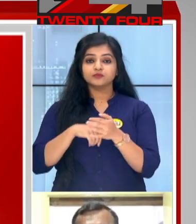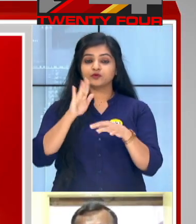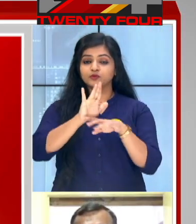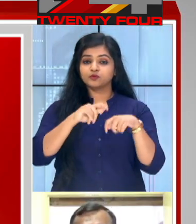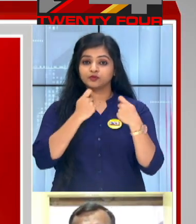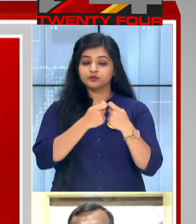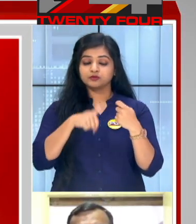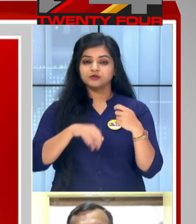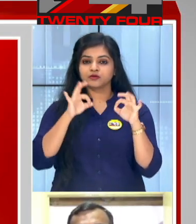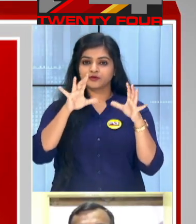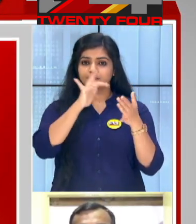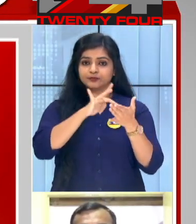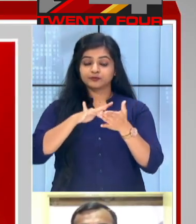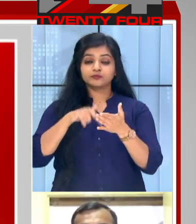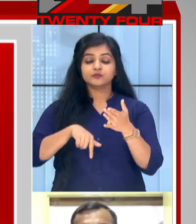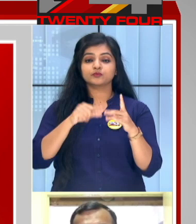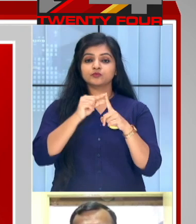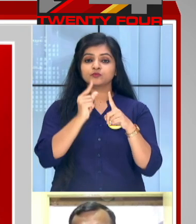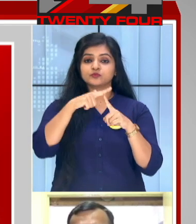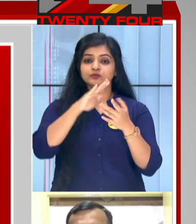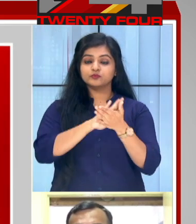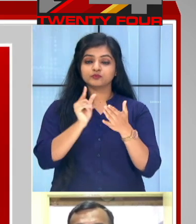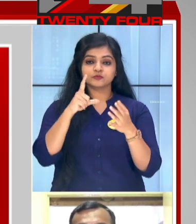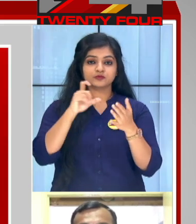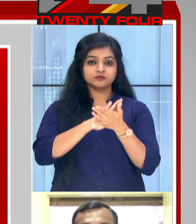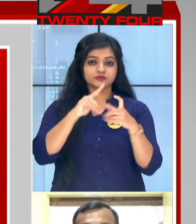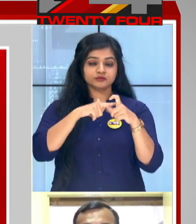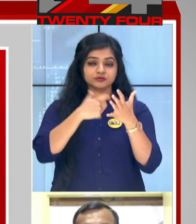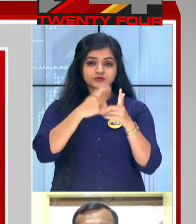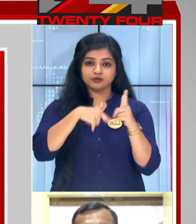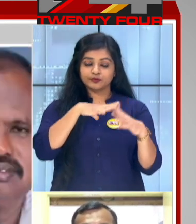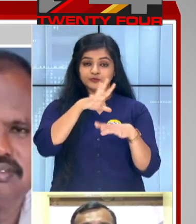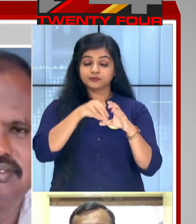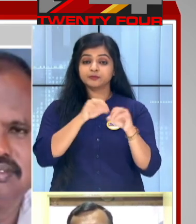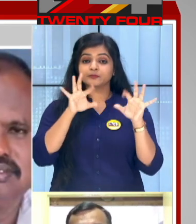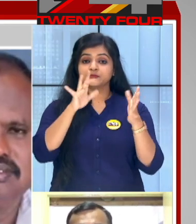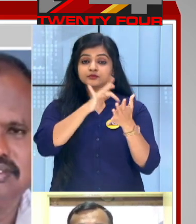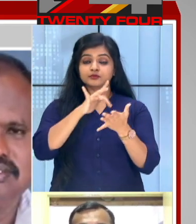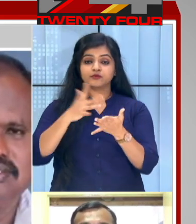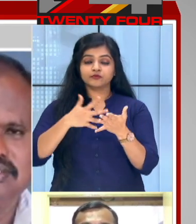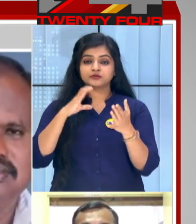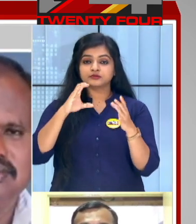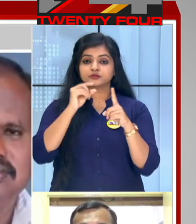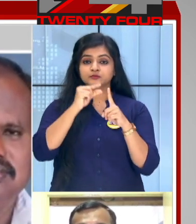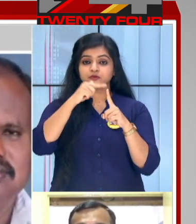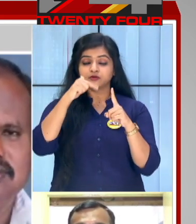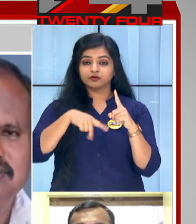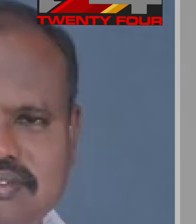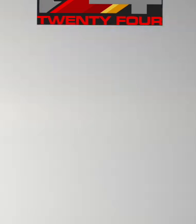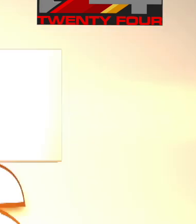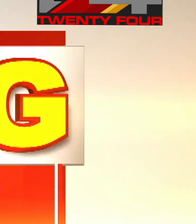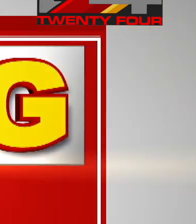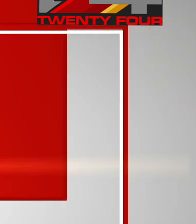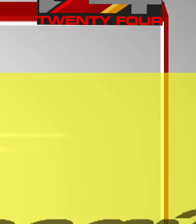10 മണ്ഡലങ്ങൾ, അത് പുതുച്ചേരി ഉൾപ്പെടെയുള്ള 10 മണ്ഡലങ്ങൾ ഏതൊക്കെയാണ് എന്ന് തീരുമാനിച്ചതിന് പിന്നാലെയാണ് CPI 2 സീറ്റുകളിൽ ഇപ്പോൾ